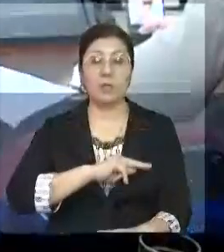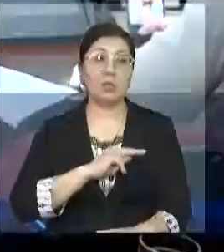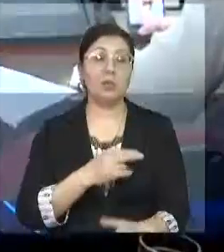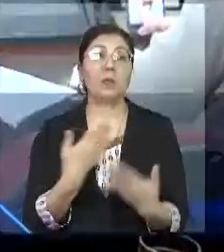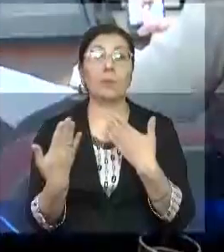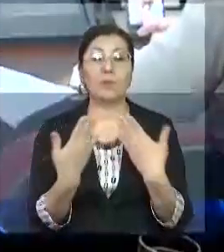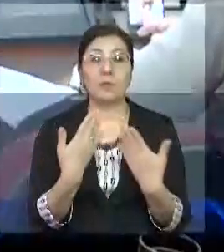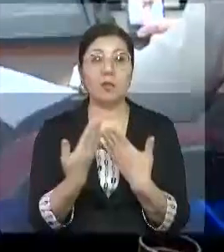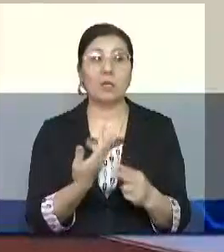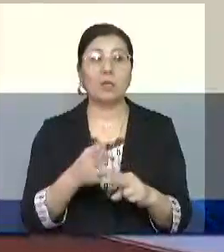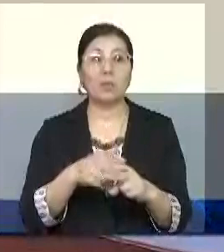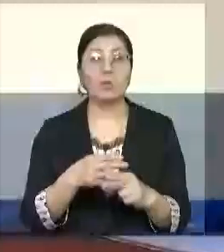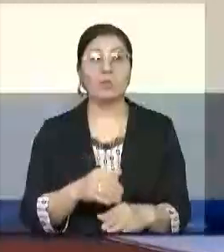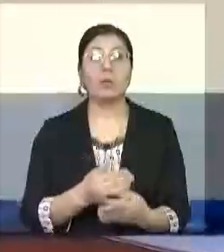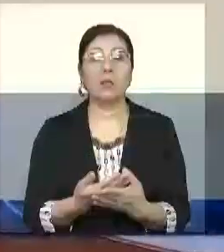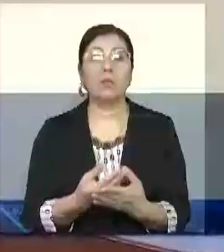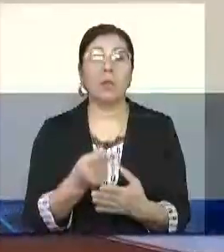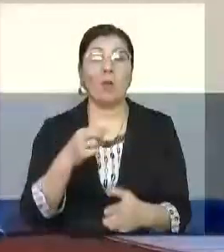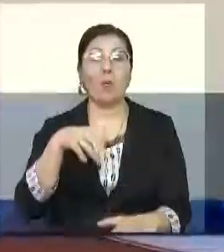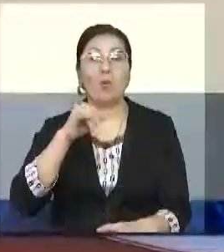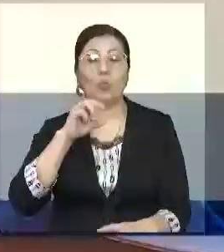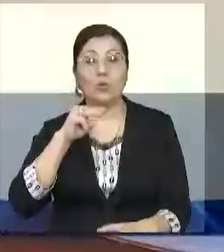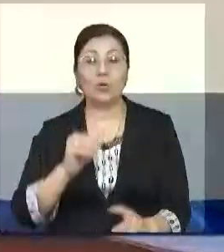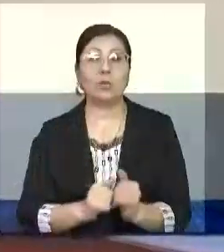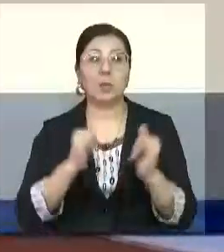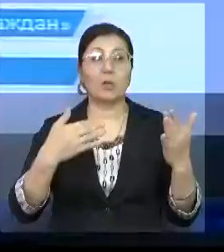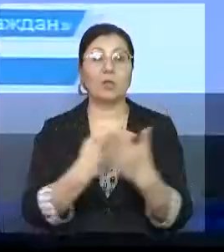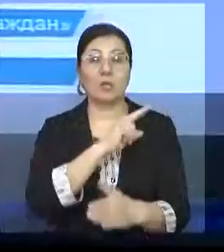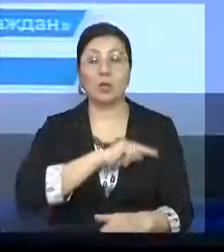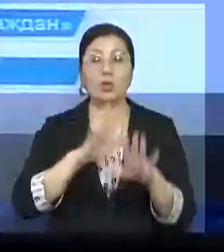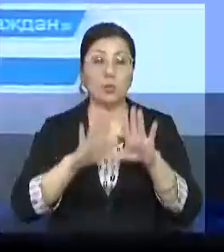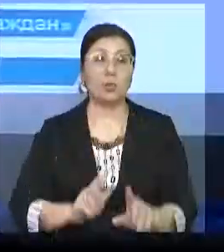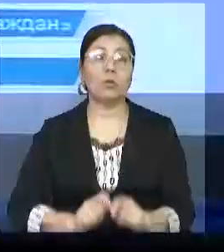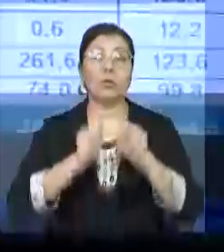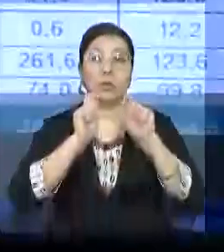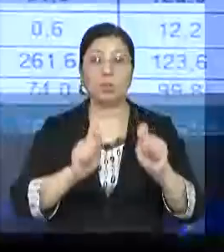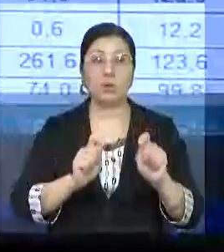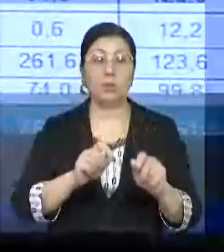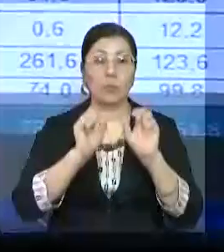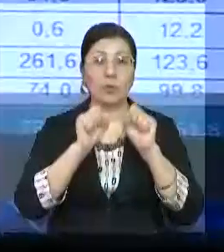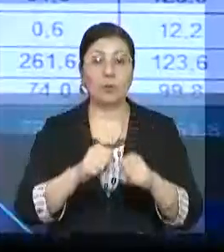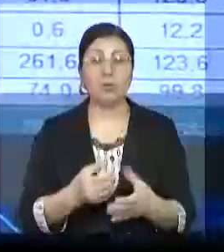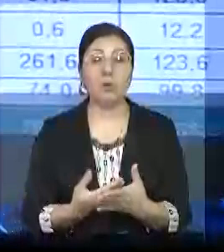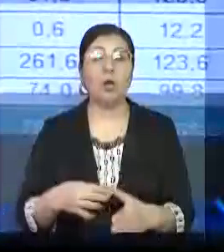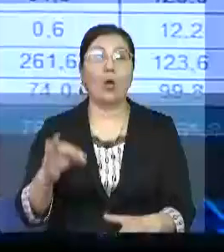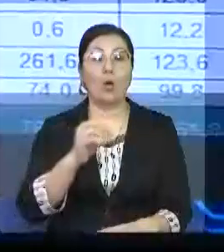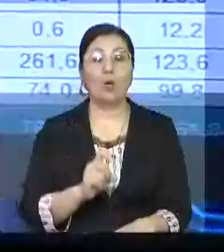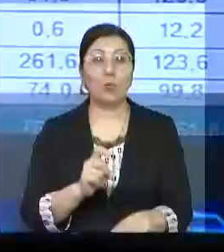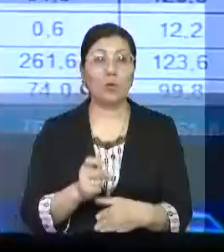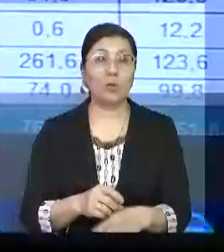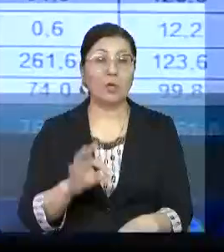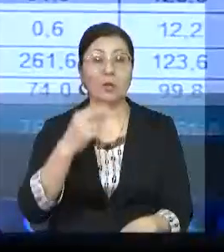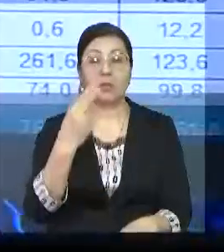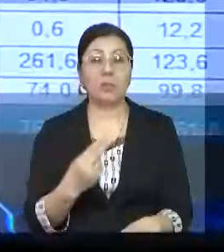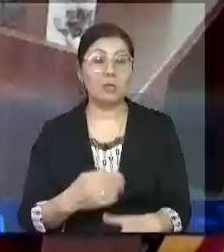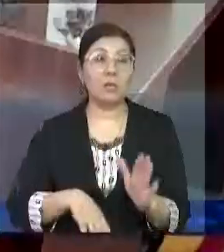түсті. Бұл бағыттағы жұмыс бюджет кірісін арттырып, жаңа жұмыс орындарын ашуға мүмкіндік береді. Сәйкесінше өңірдің әлеуметтік ахуалын көтереді.